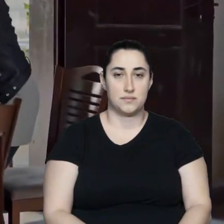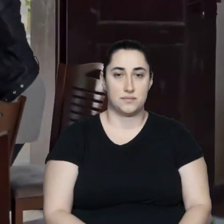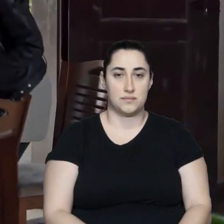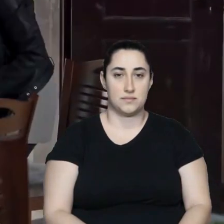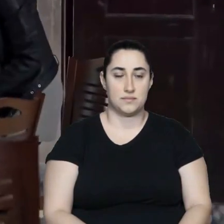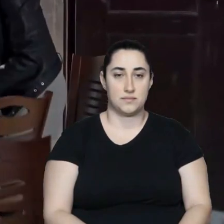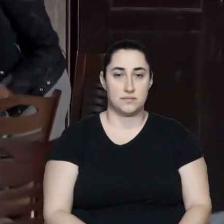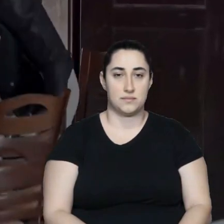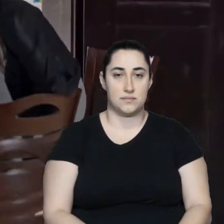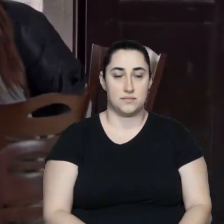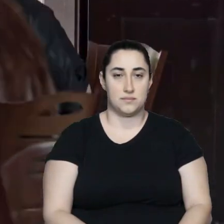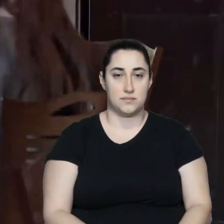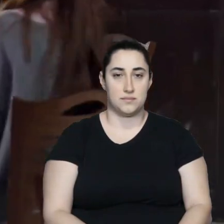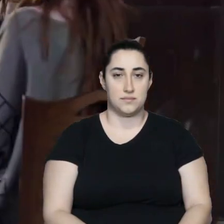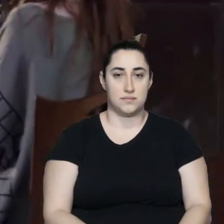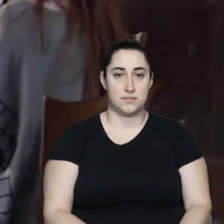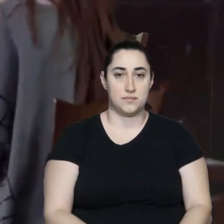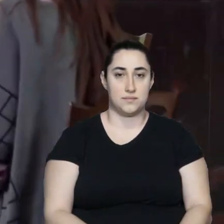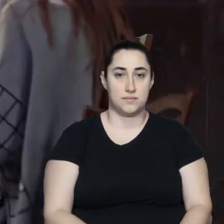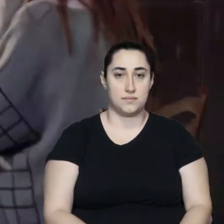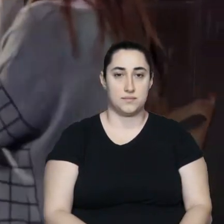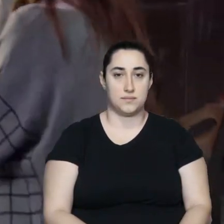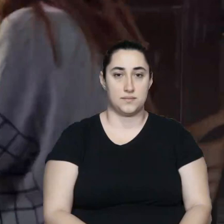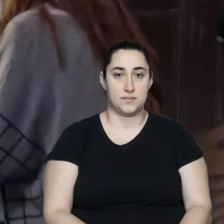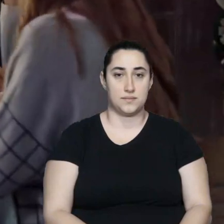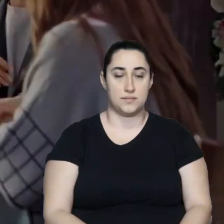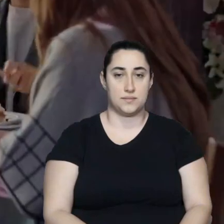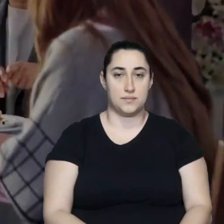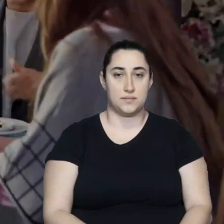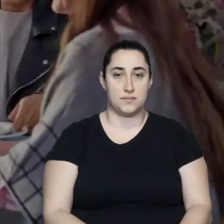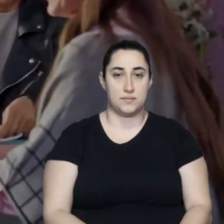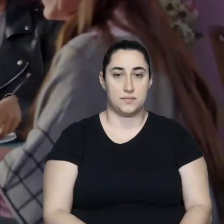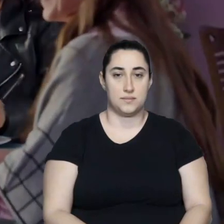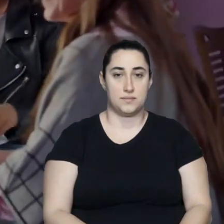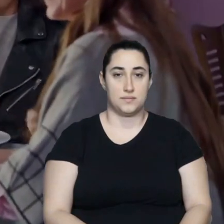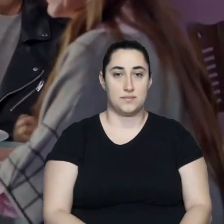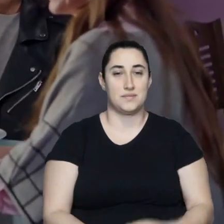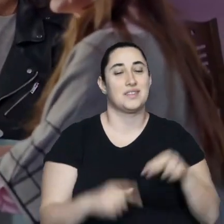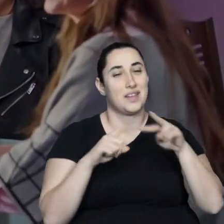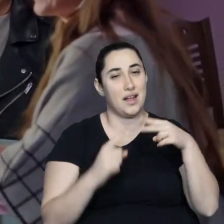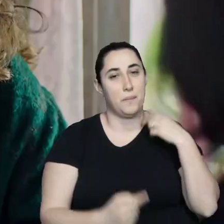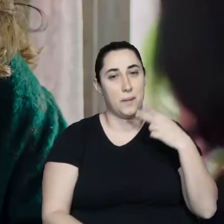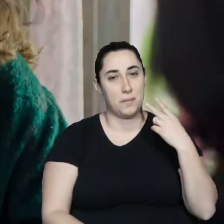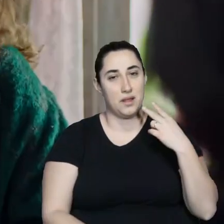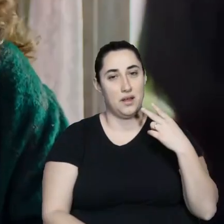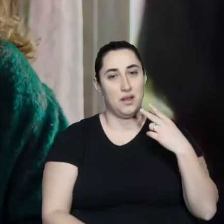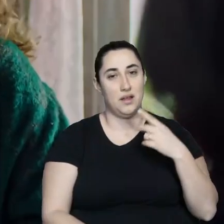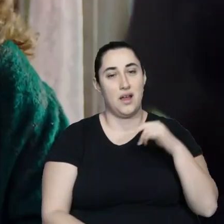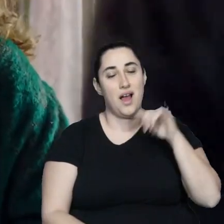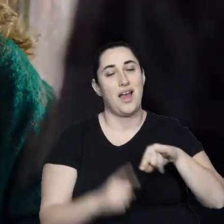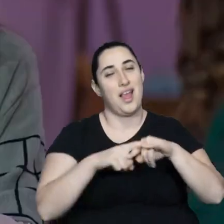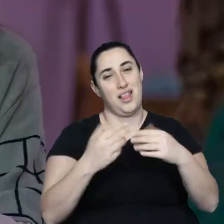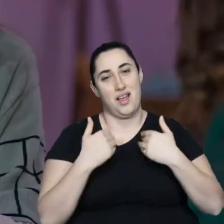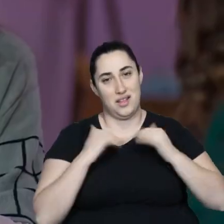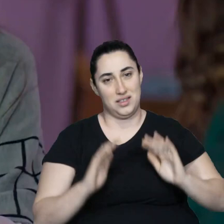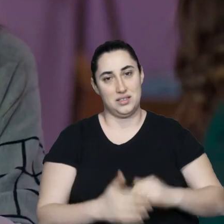gelirim. Nalan Tuğba'nın sandalyesine geçti. Tuğba yeni sandalye çekti. Nalan abla, hakkını helal